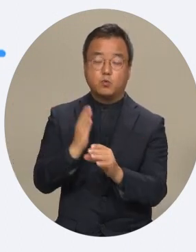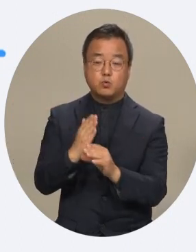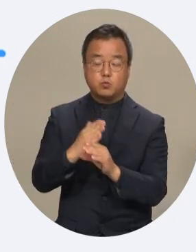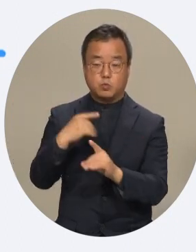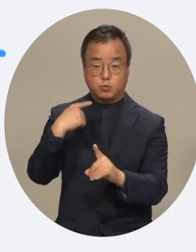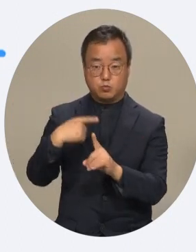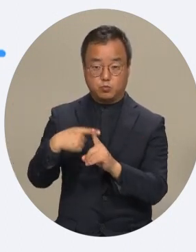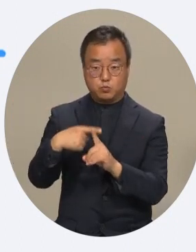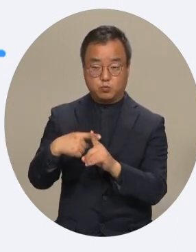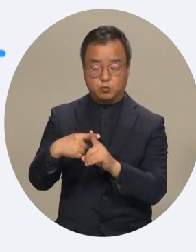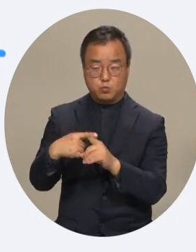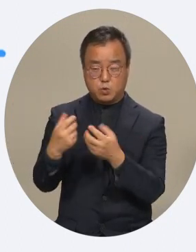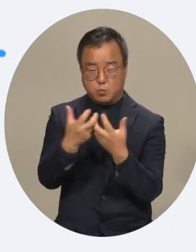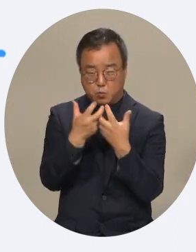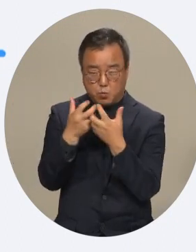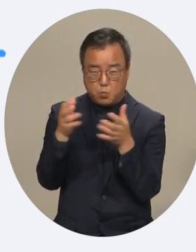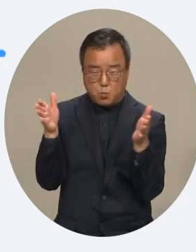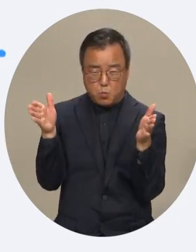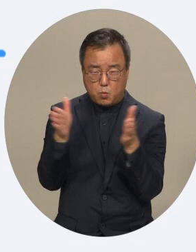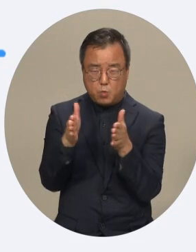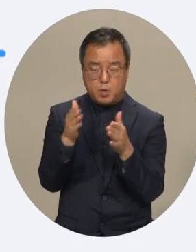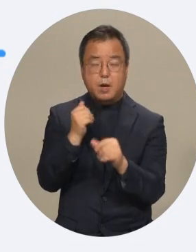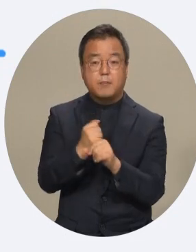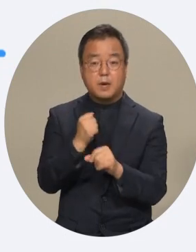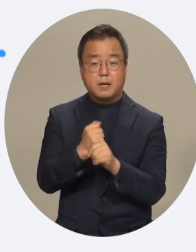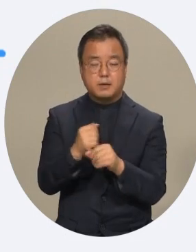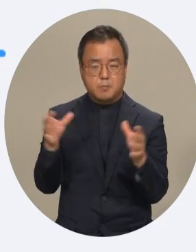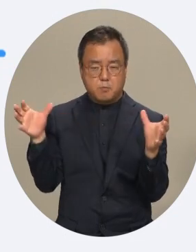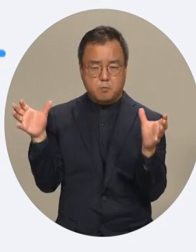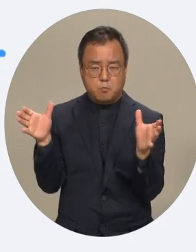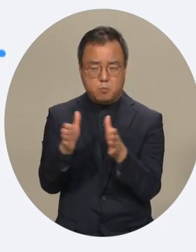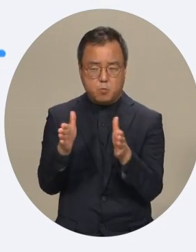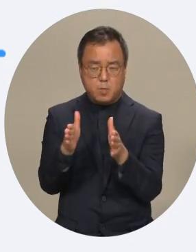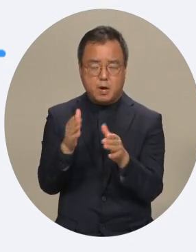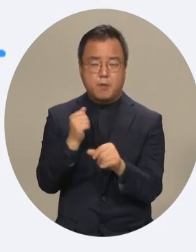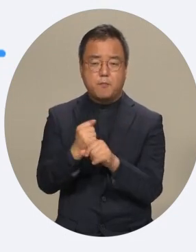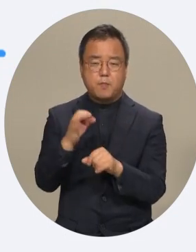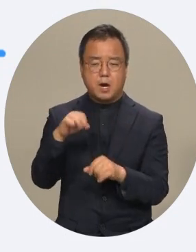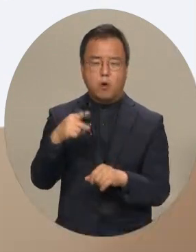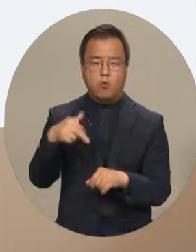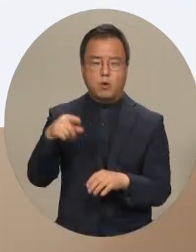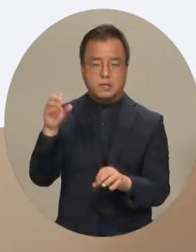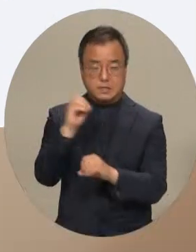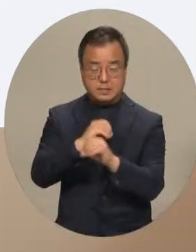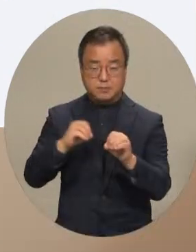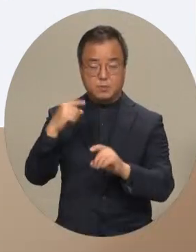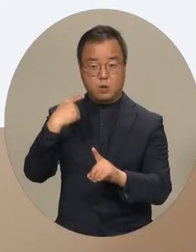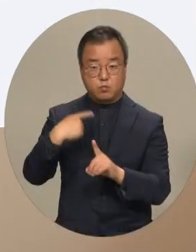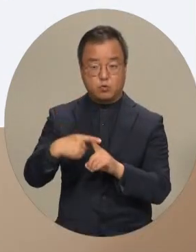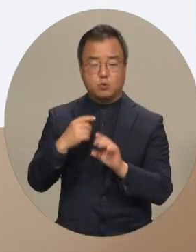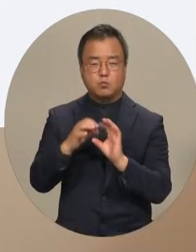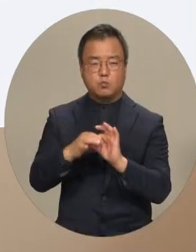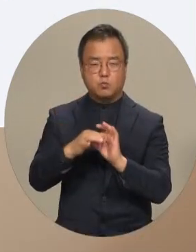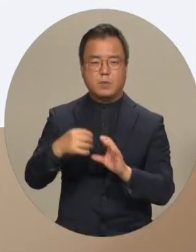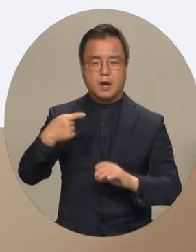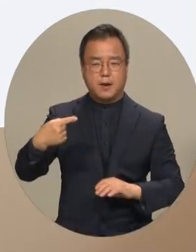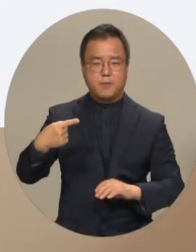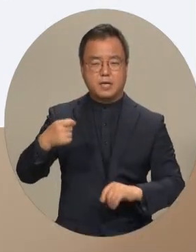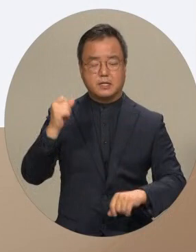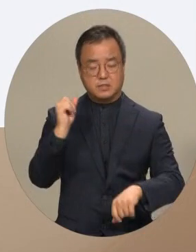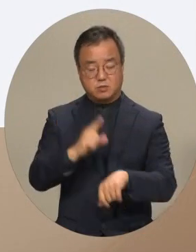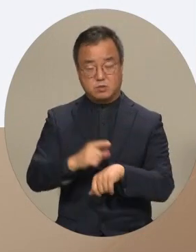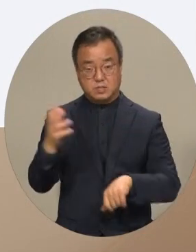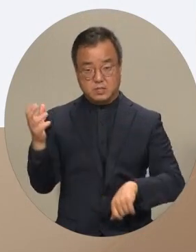플러스 전하의 밀도를 잠깐 증가를 시킵니다 이렇게 되면 밀도가 증가한 원자에게 플러스 전하에 의해서 마이너스의 성질을 가지고 있는